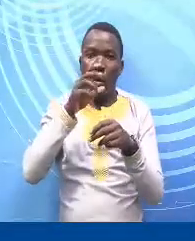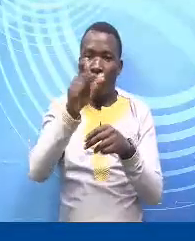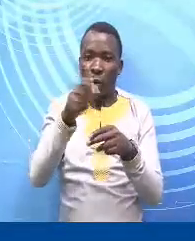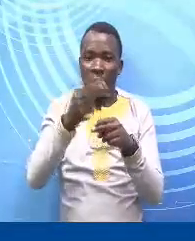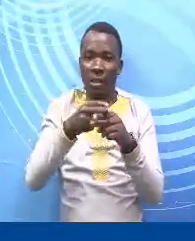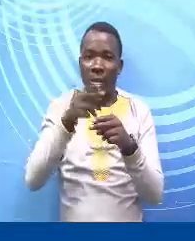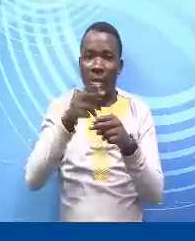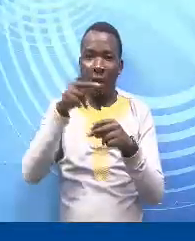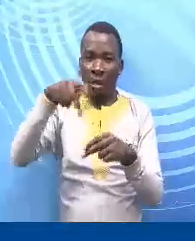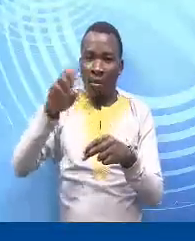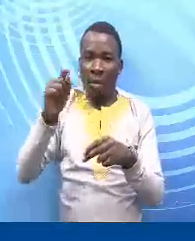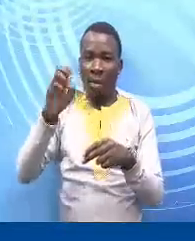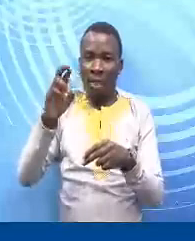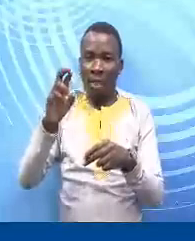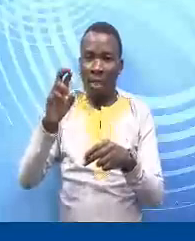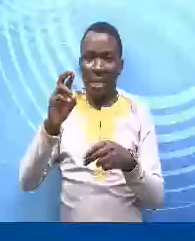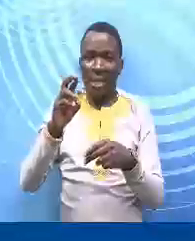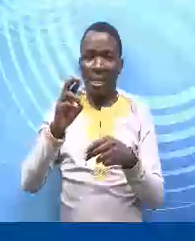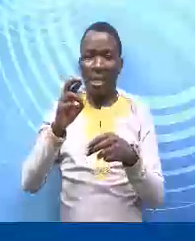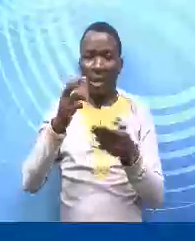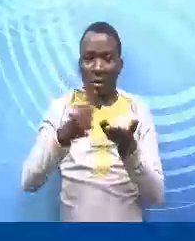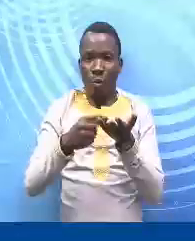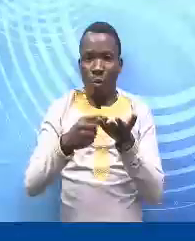kana kumwita Jaja kandi ngo ni umugande